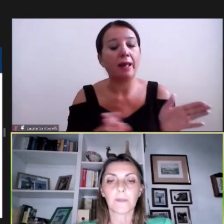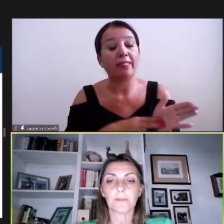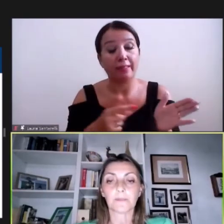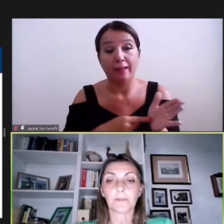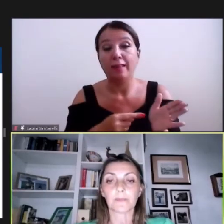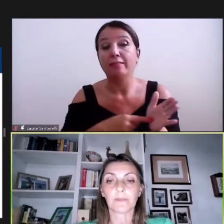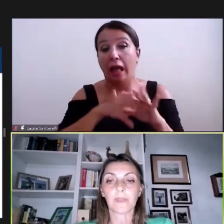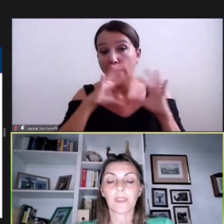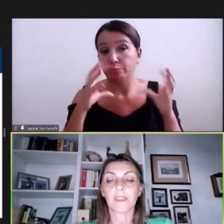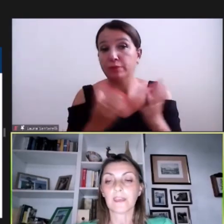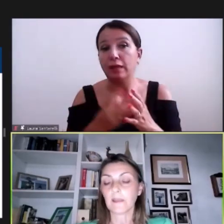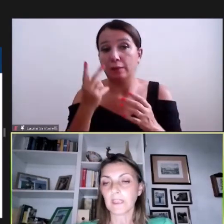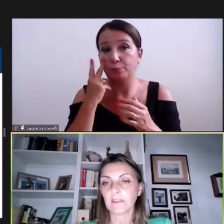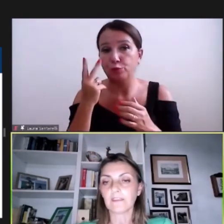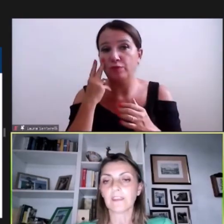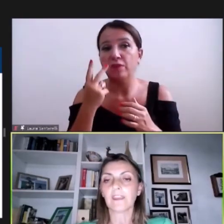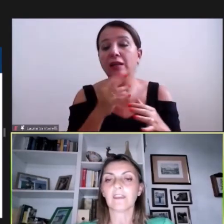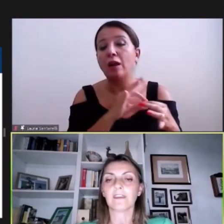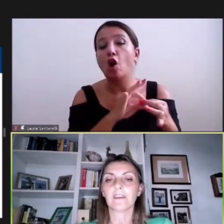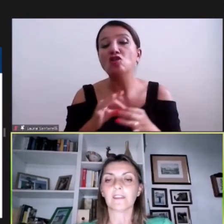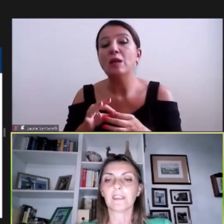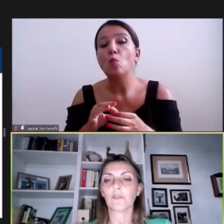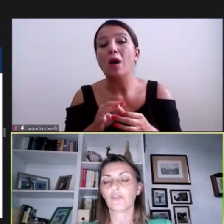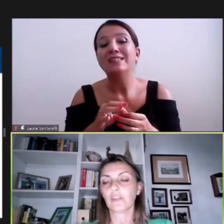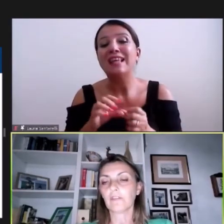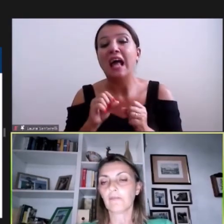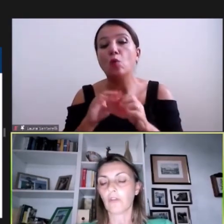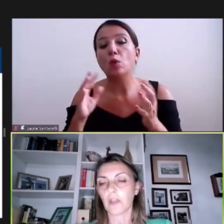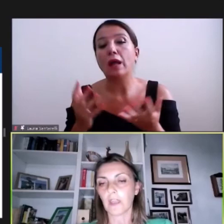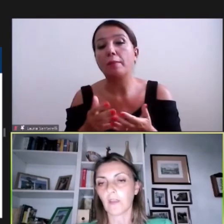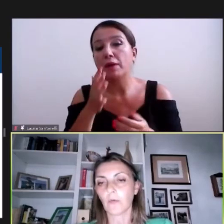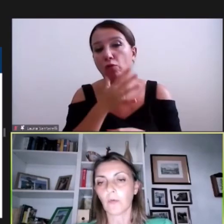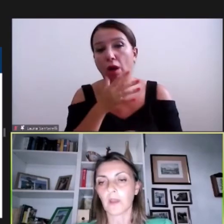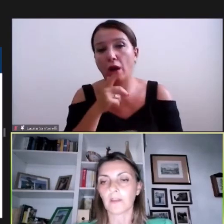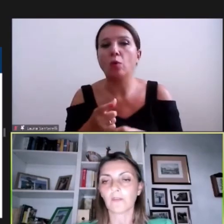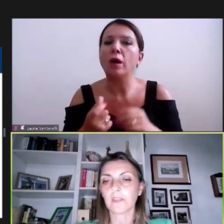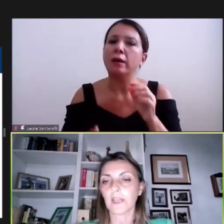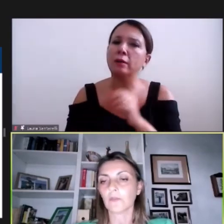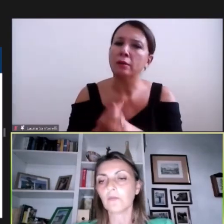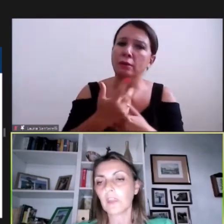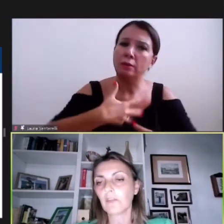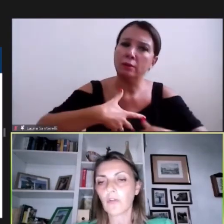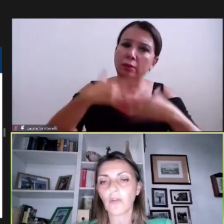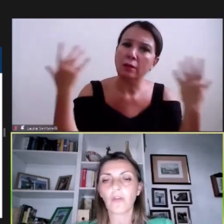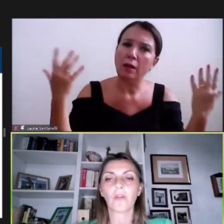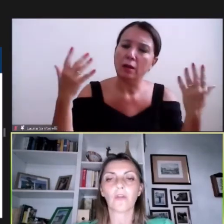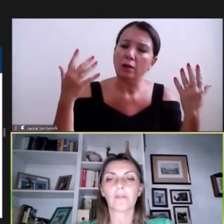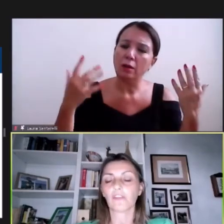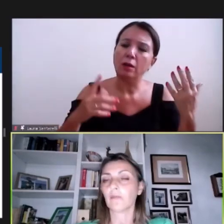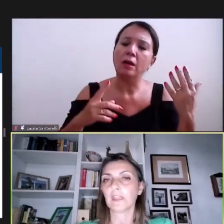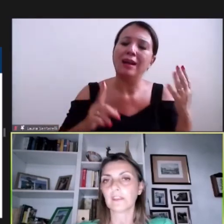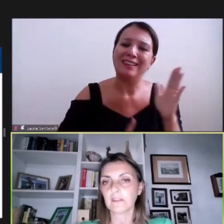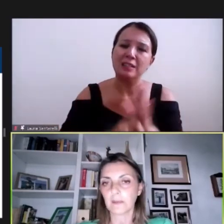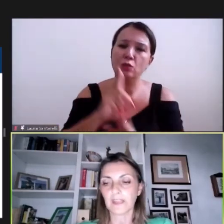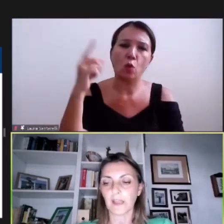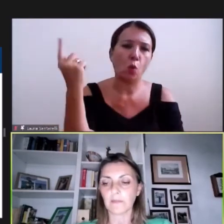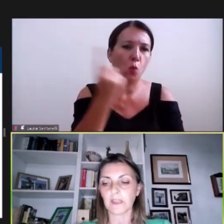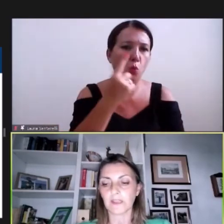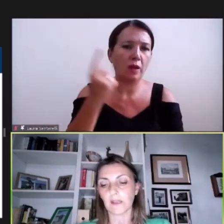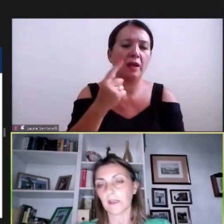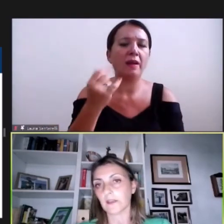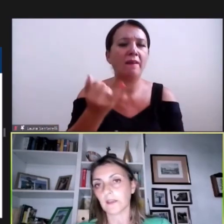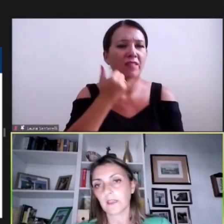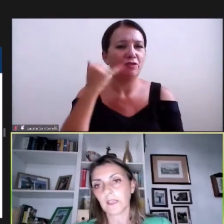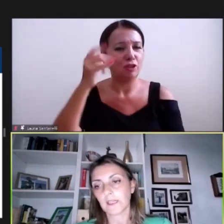E chiaramente ne uscirà fuori un risultato univoco facilmente